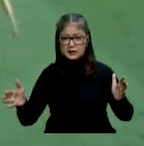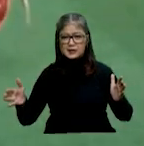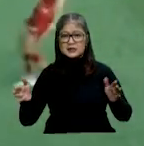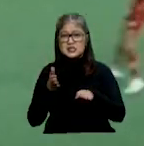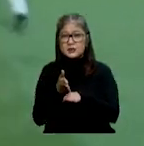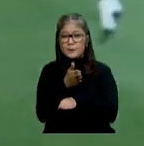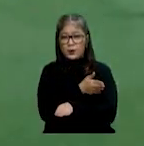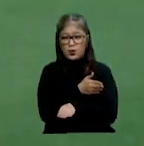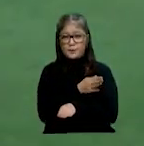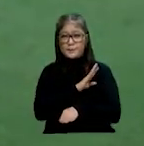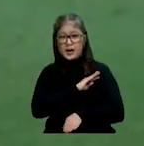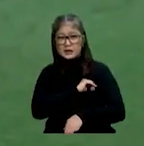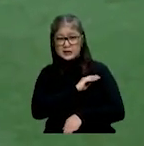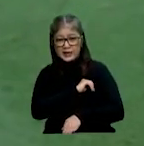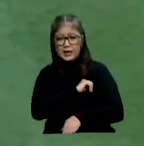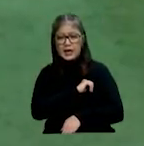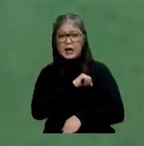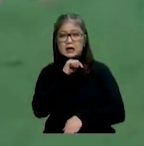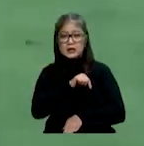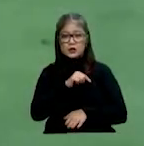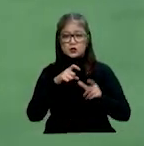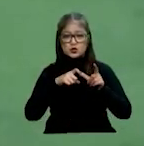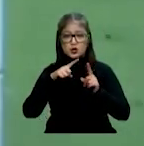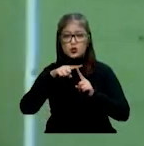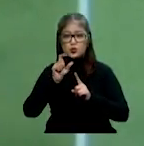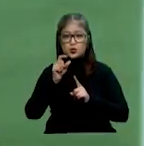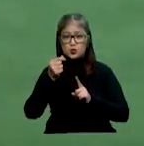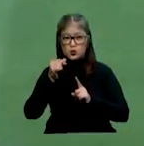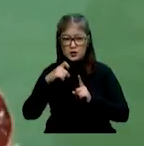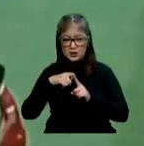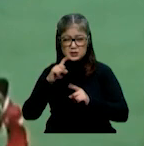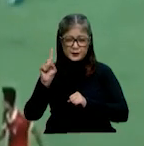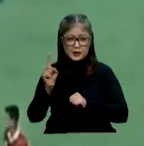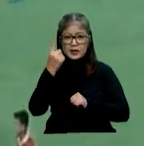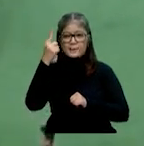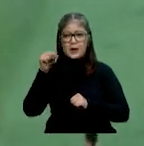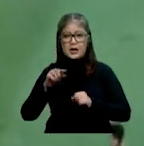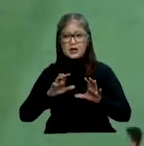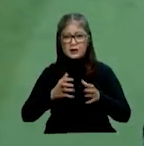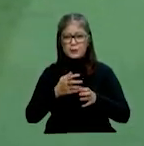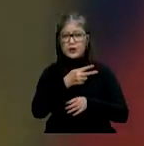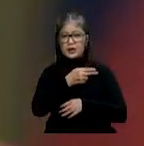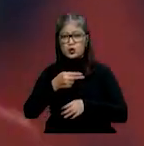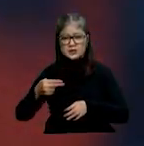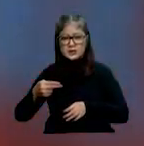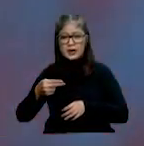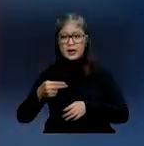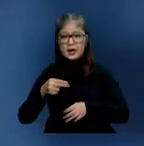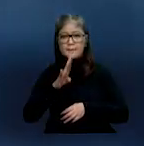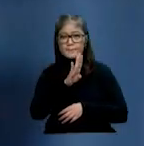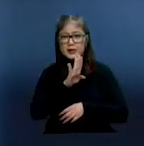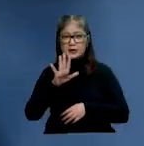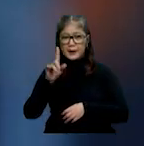Palestina, Sturridge memainkan laga debutnya bersama timnas Garuda di Gelora Bung Tomo. Bermain dalam 45 menit penampilannya, Sturridge